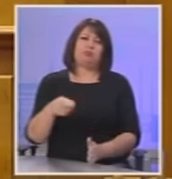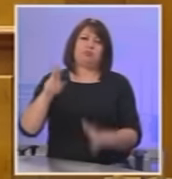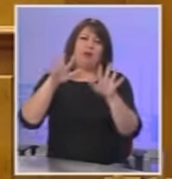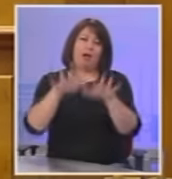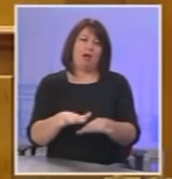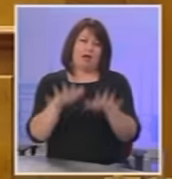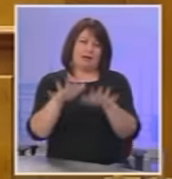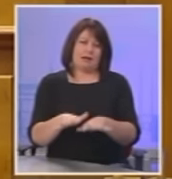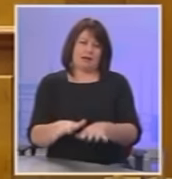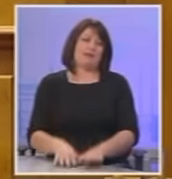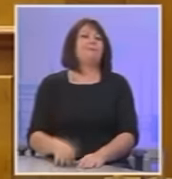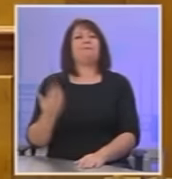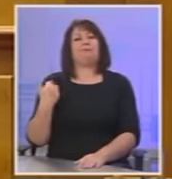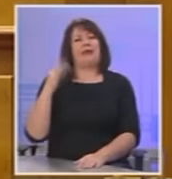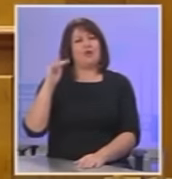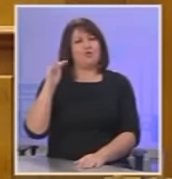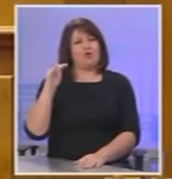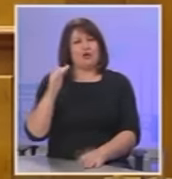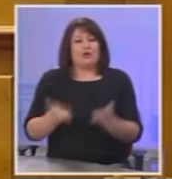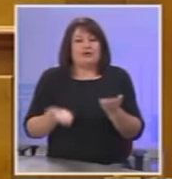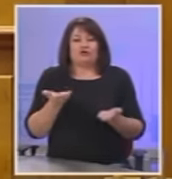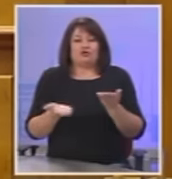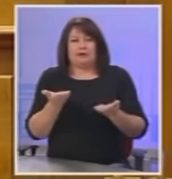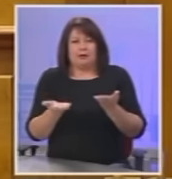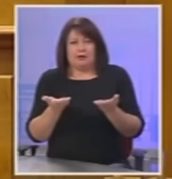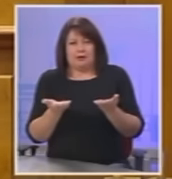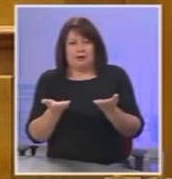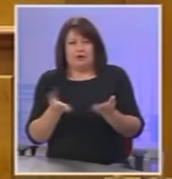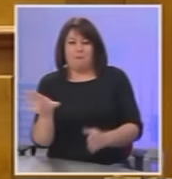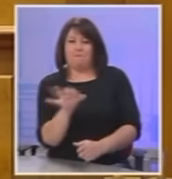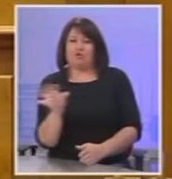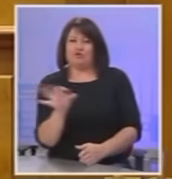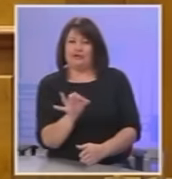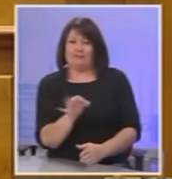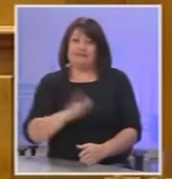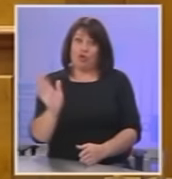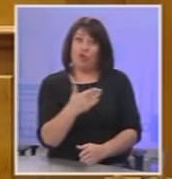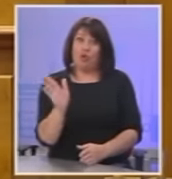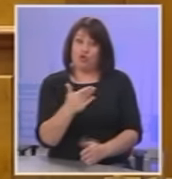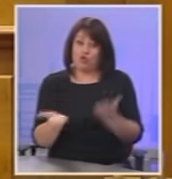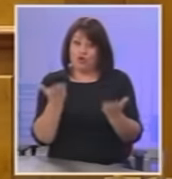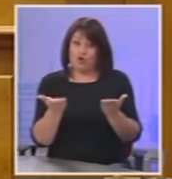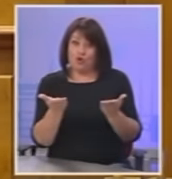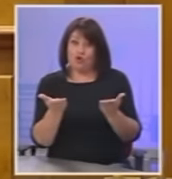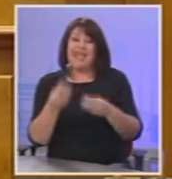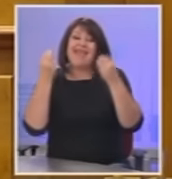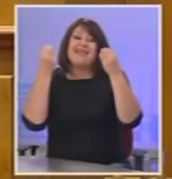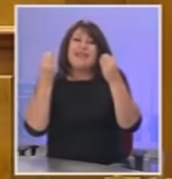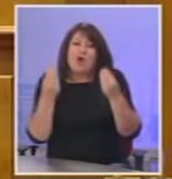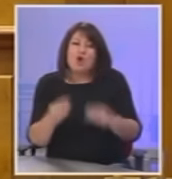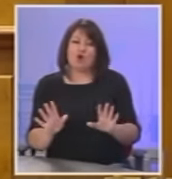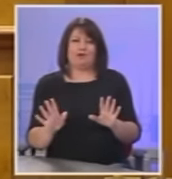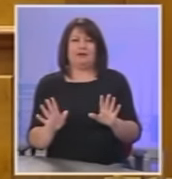έξαρση. Τον Ιούλιο το ισοζύγιο ανάμεσα στις προσλήψεις και απολύσεις ήταν το χειρότερο